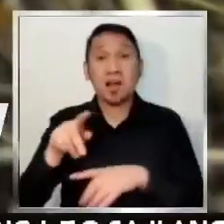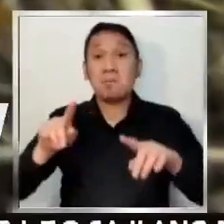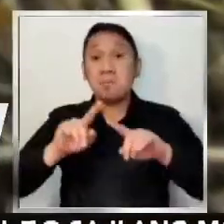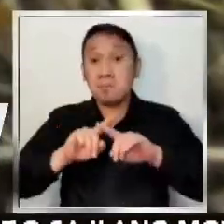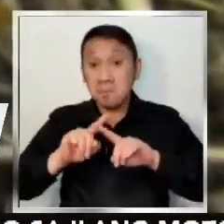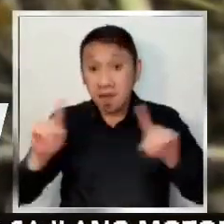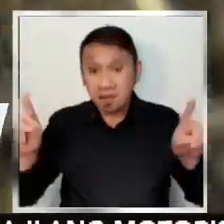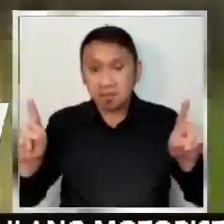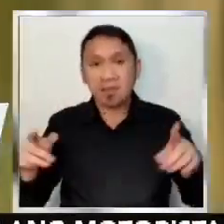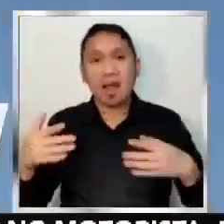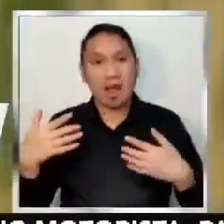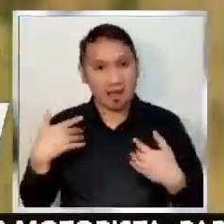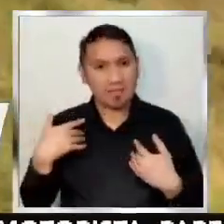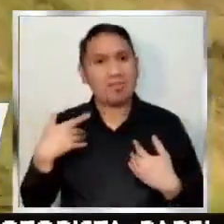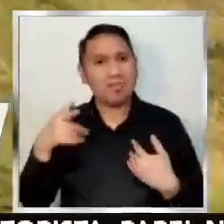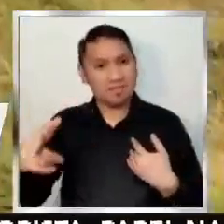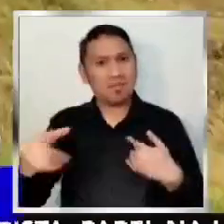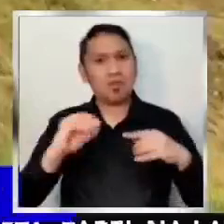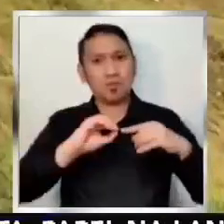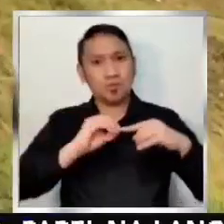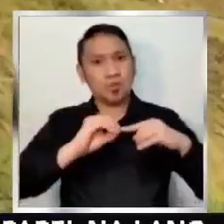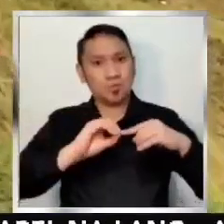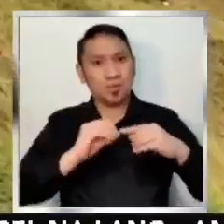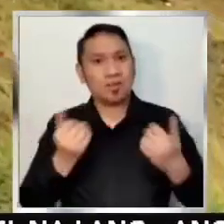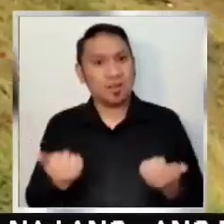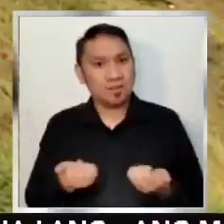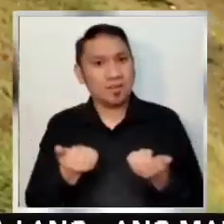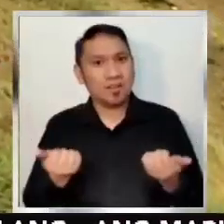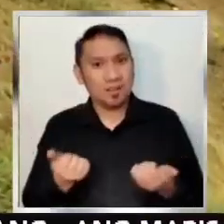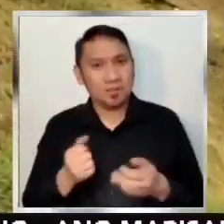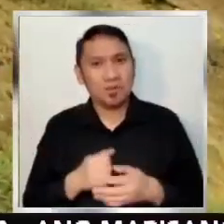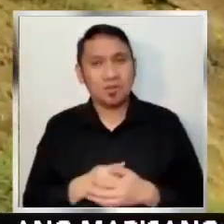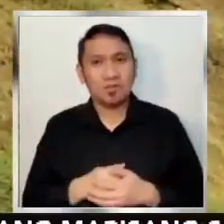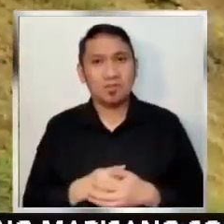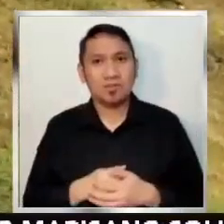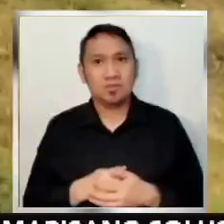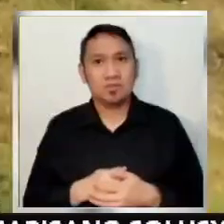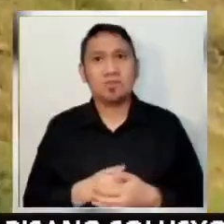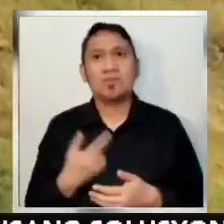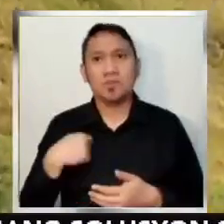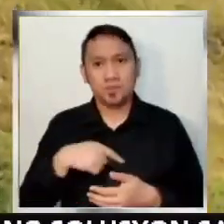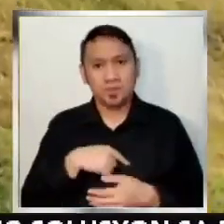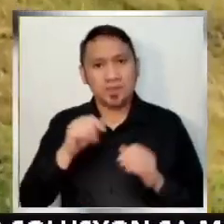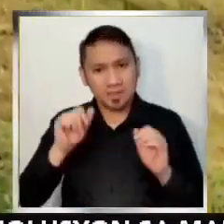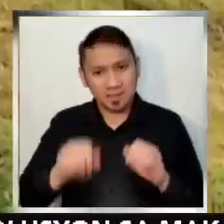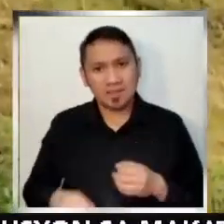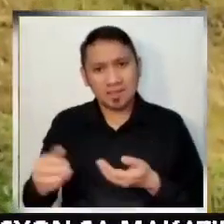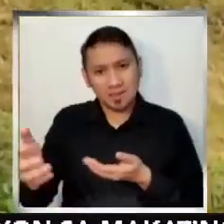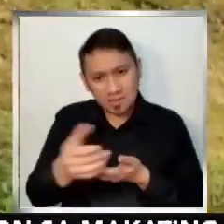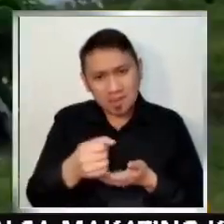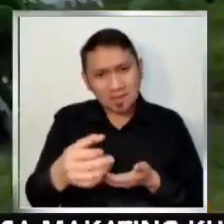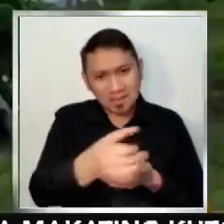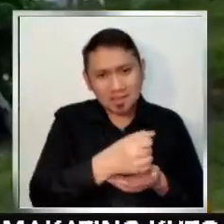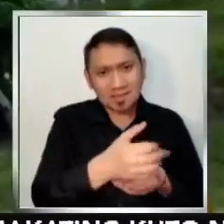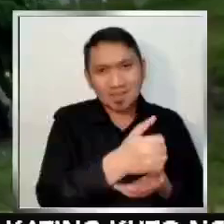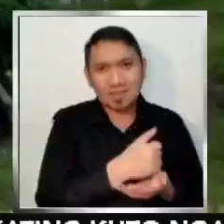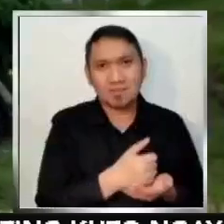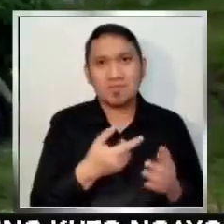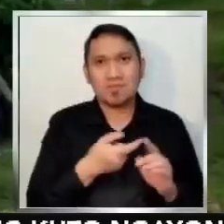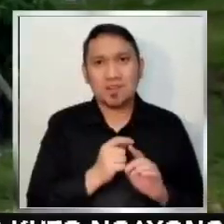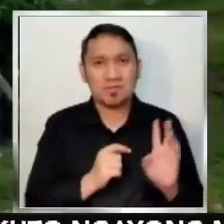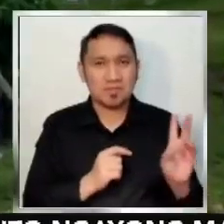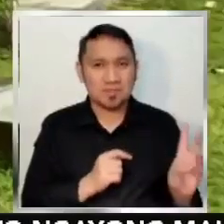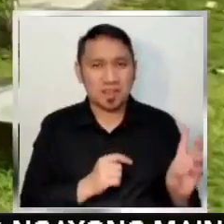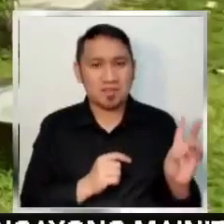nagtatamis ng strawberries. To offer me og picking, gaalaw lang po may picking karon is morning lang, 7 to 9 a.m. May